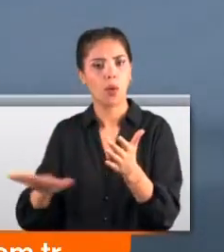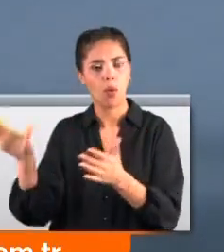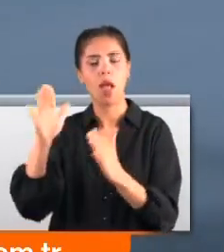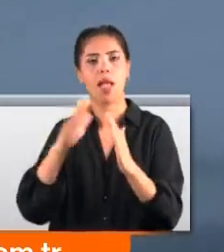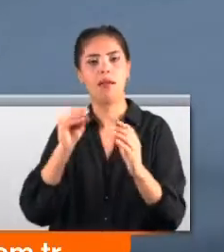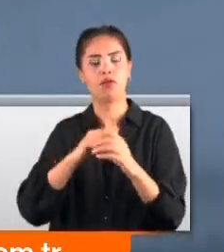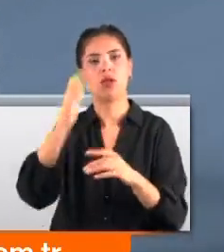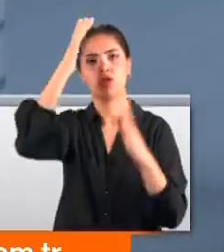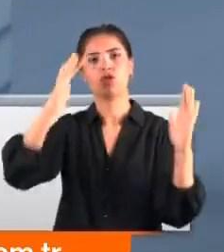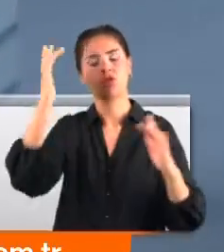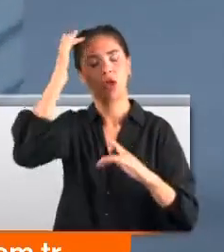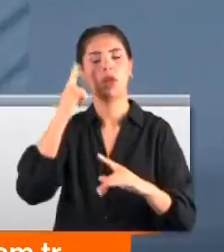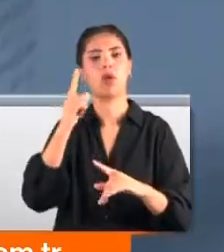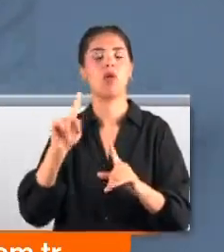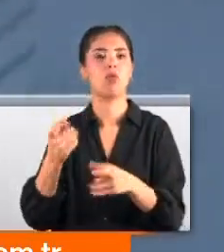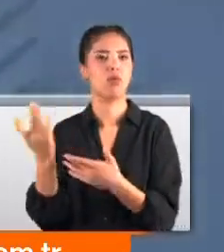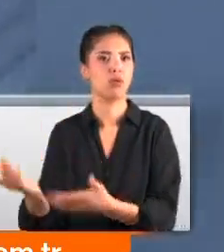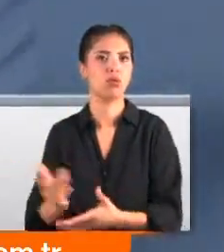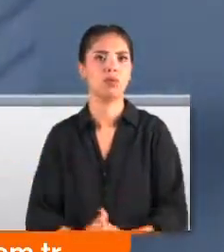içinde kıstırıldı.